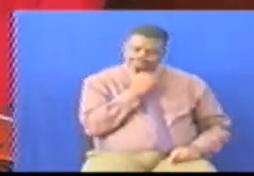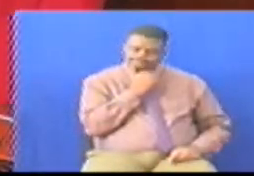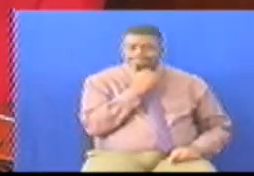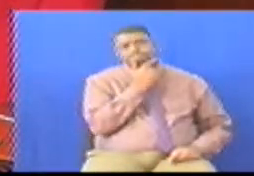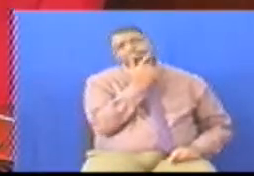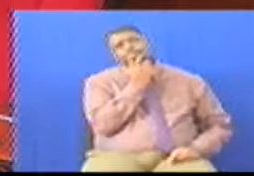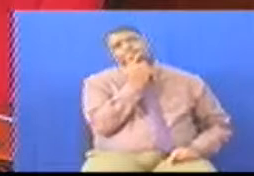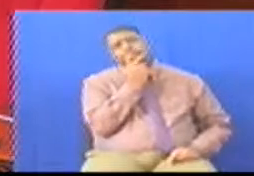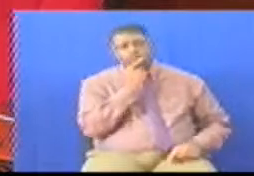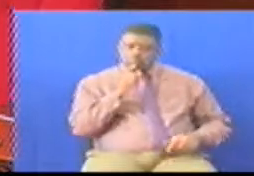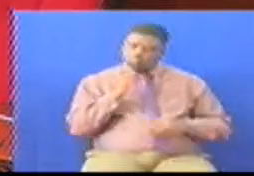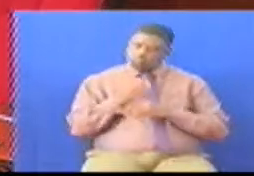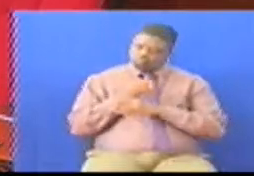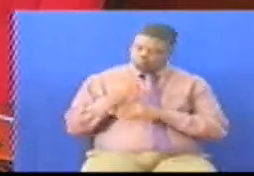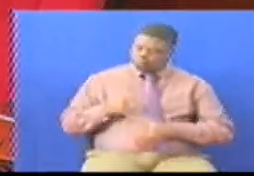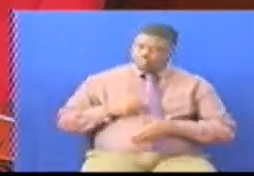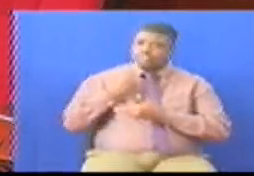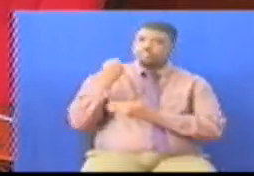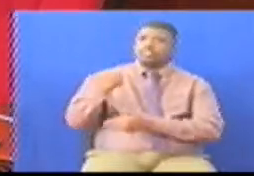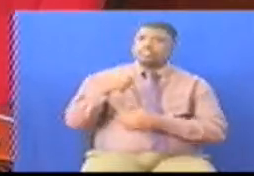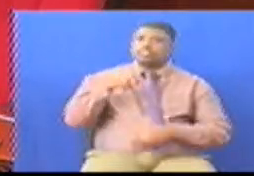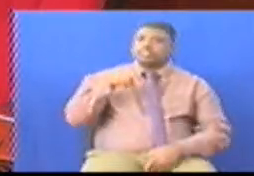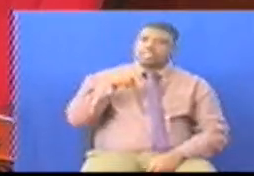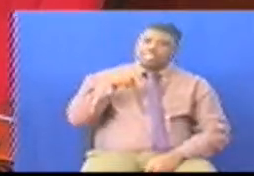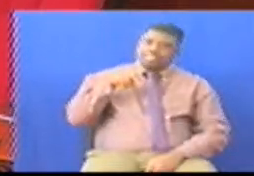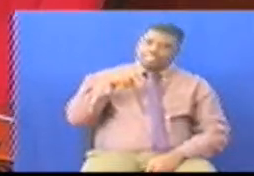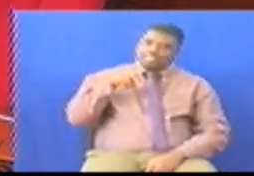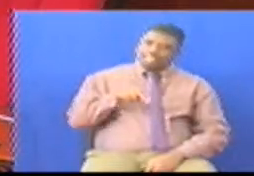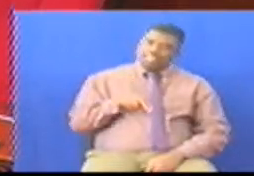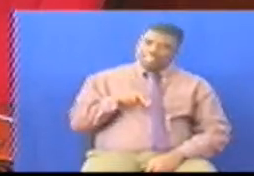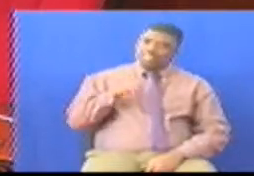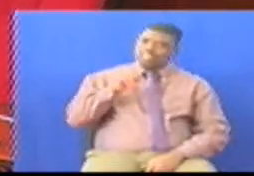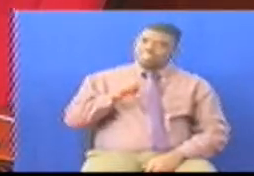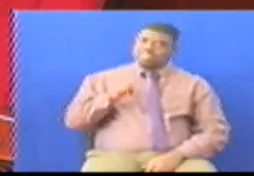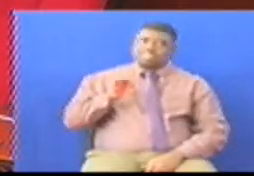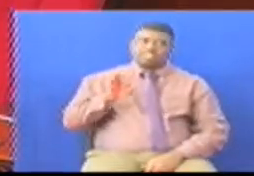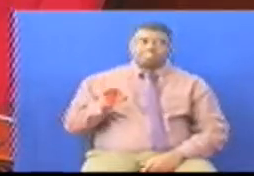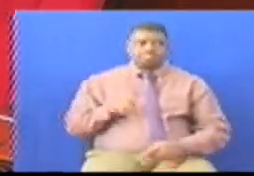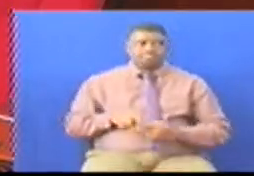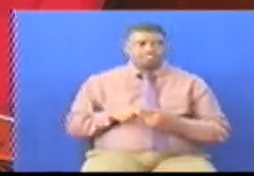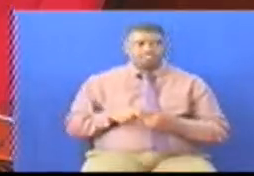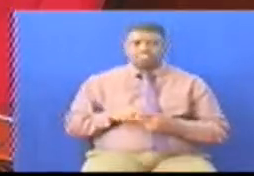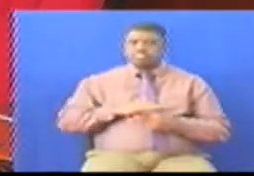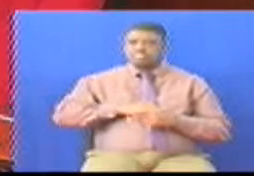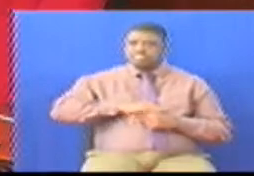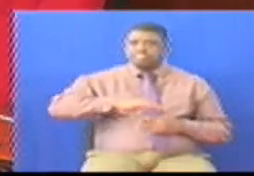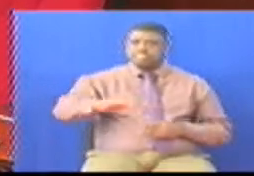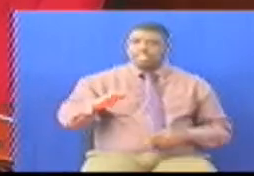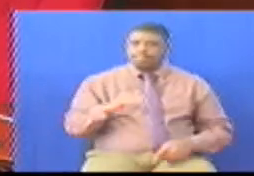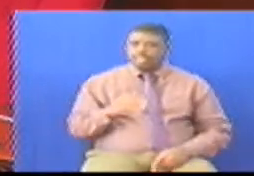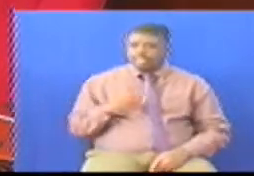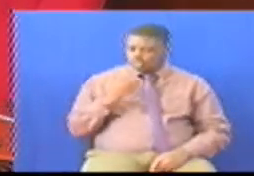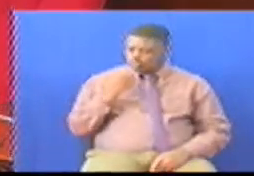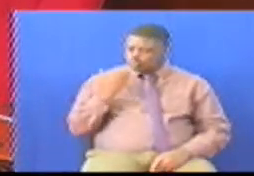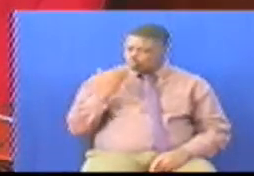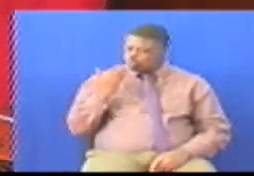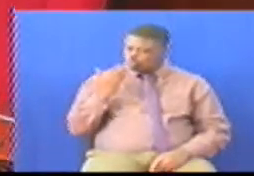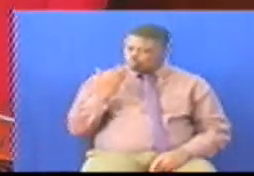la uwekezaji wa NCCF kwenye shamba la sukari